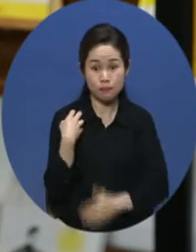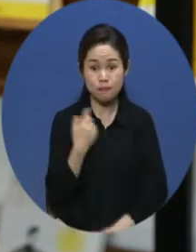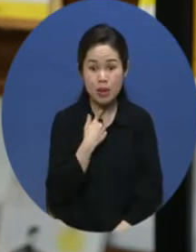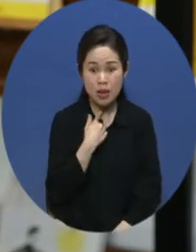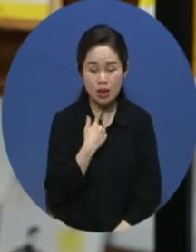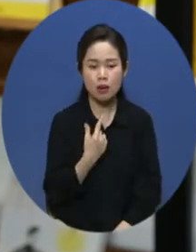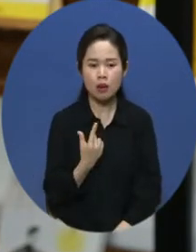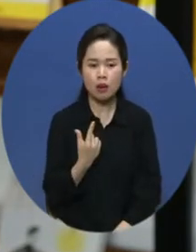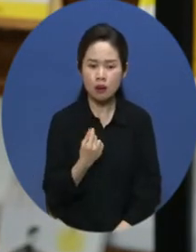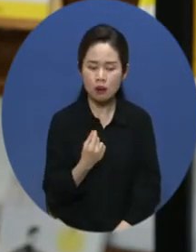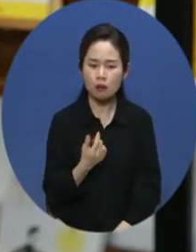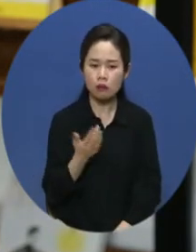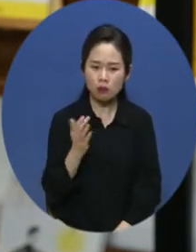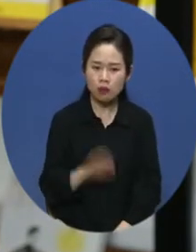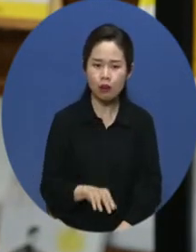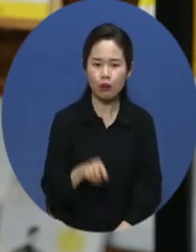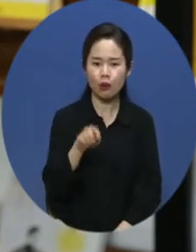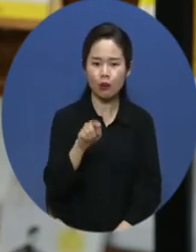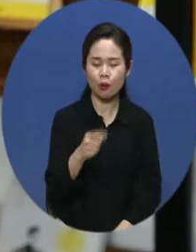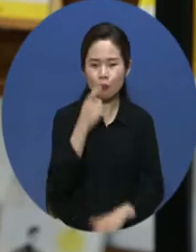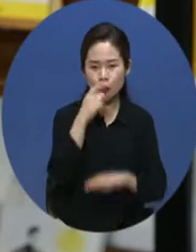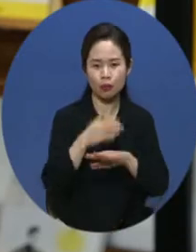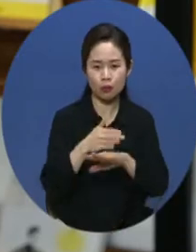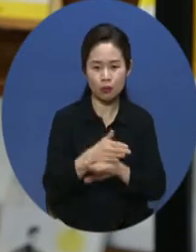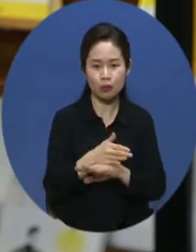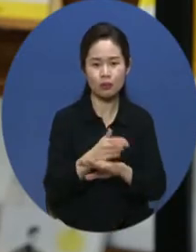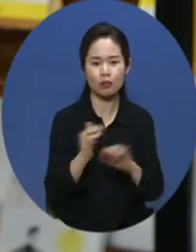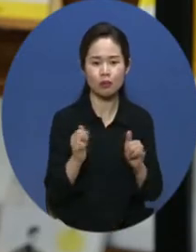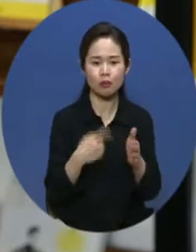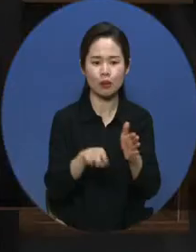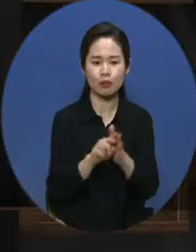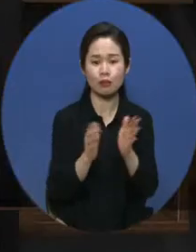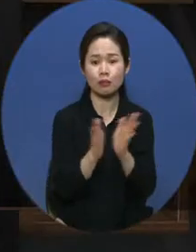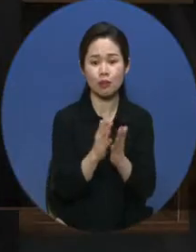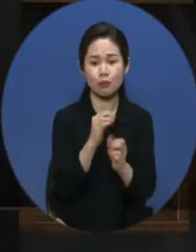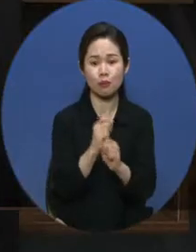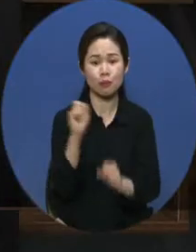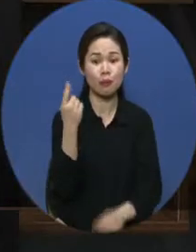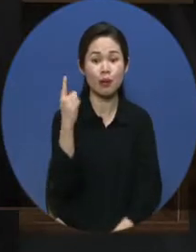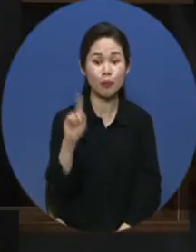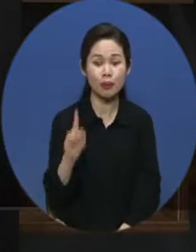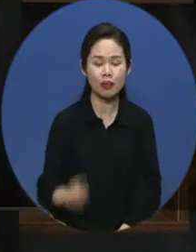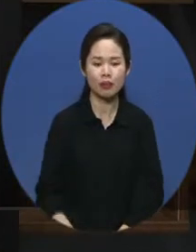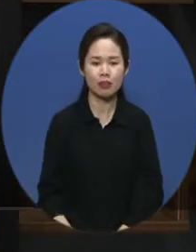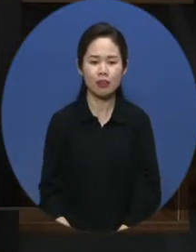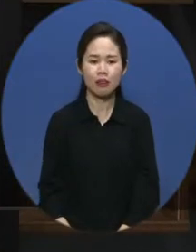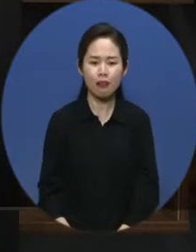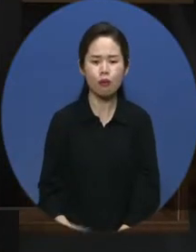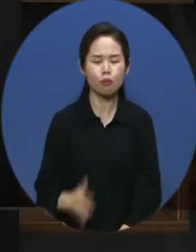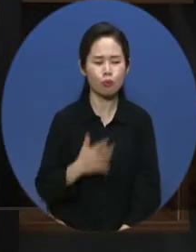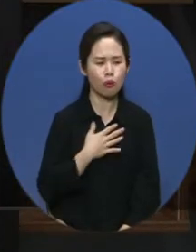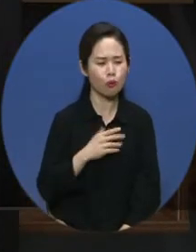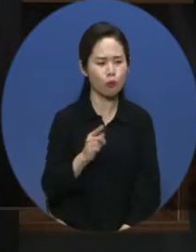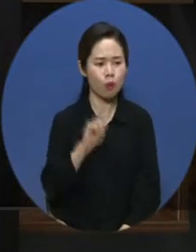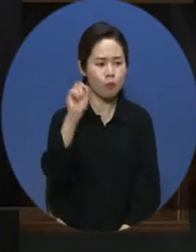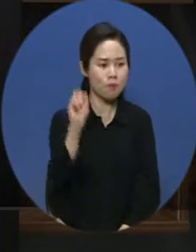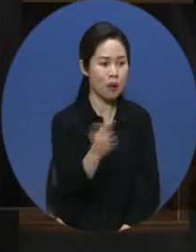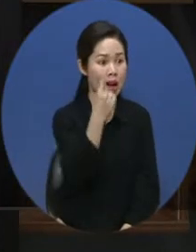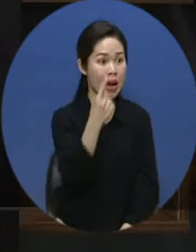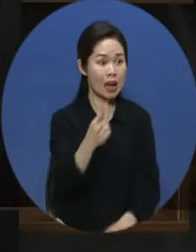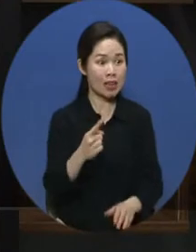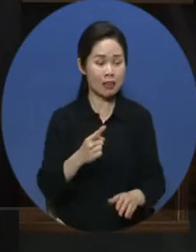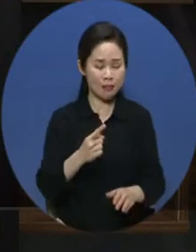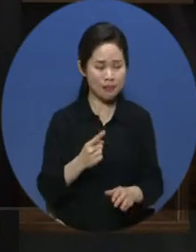느린 학습자를 위한 책을 만들기로 결심하게 된 계기가 있나요? 사실 뭐 굉장히 뚜렷한 어떤 결정적인